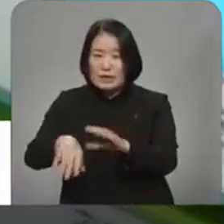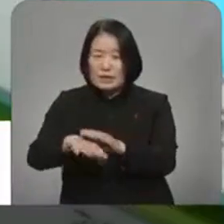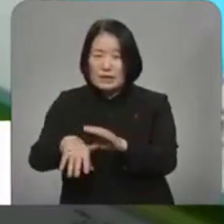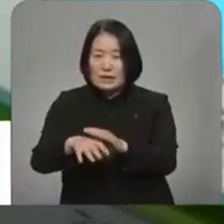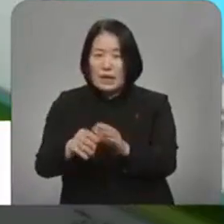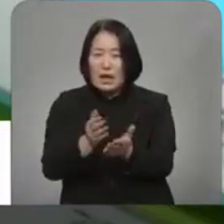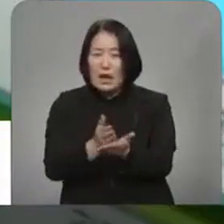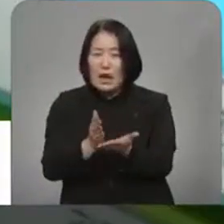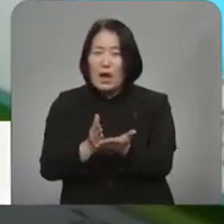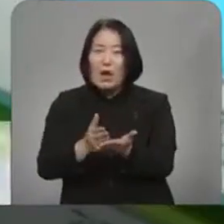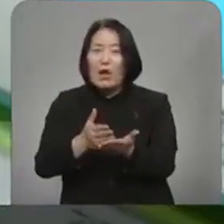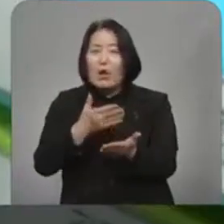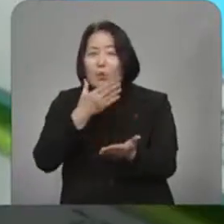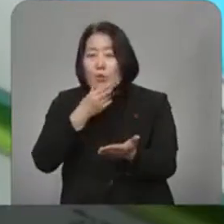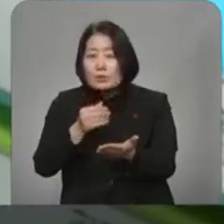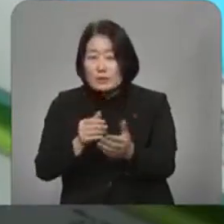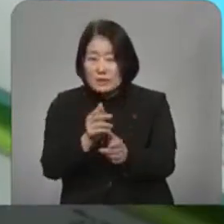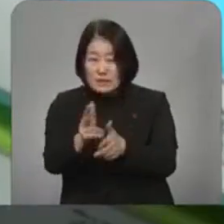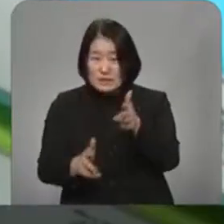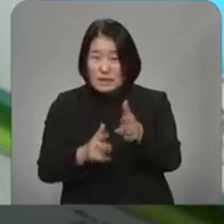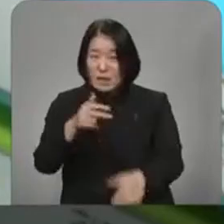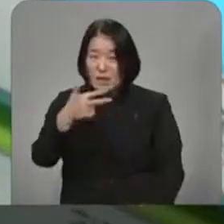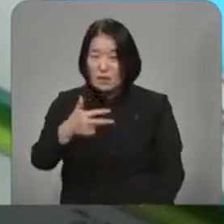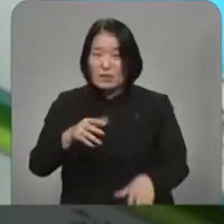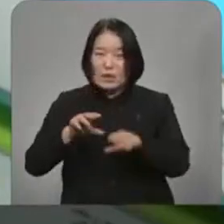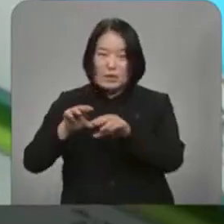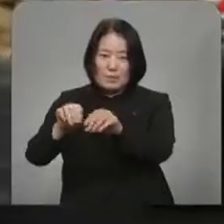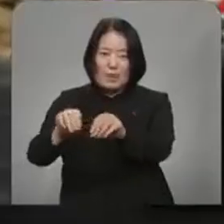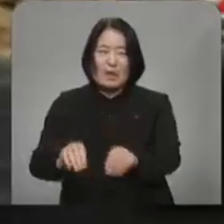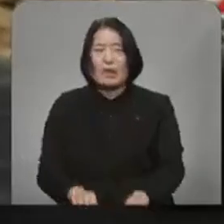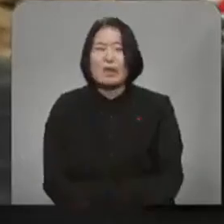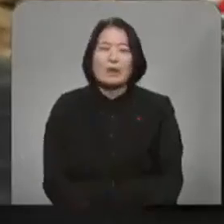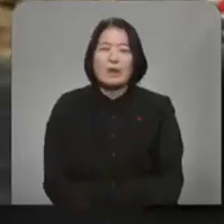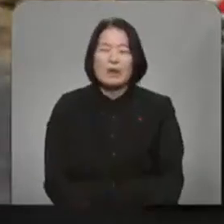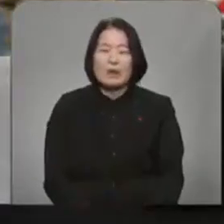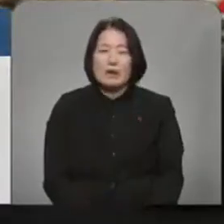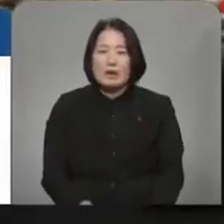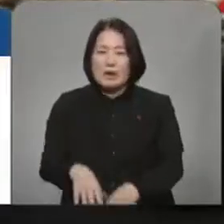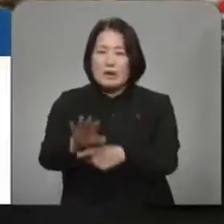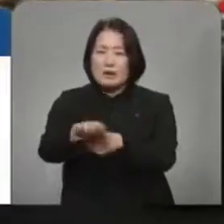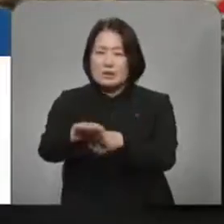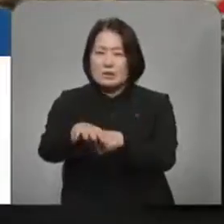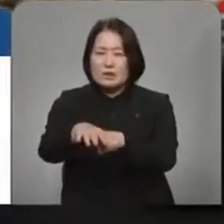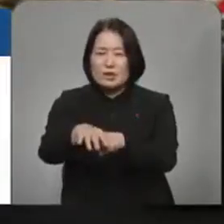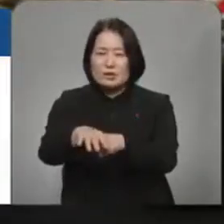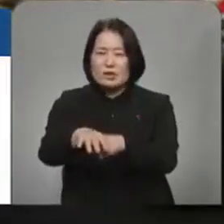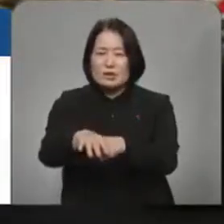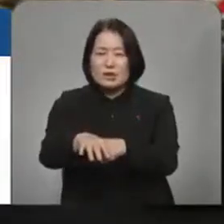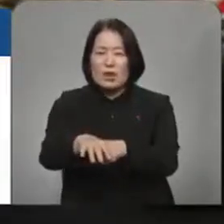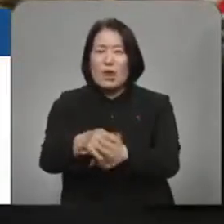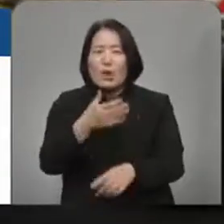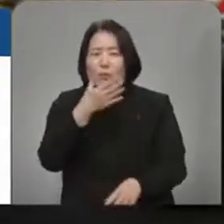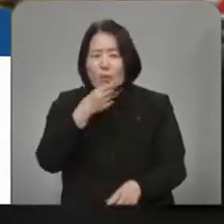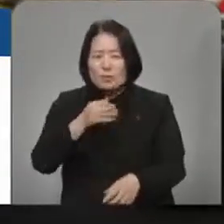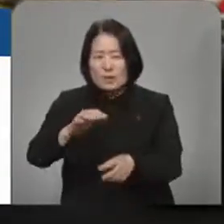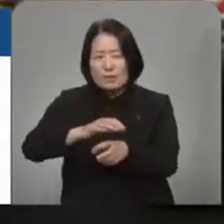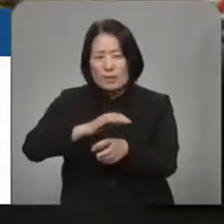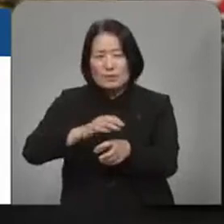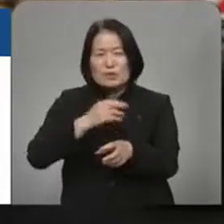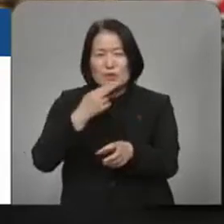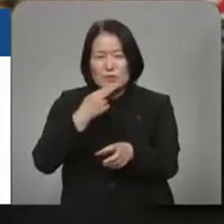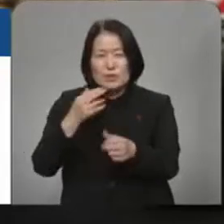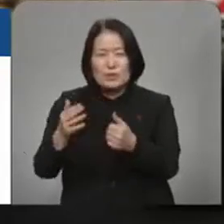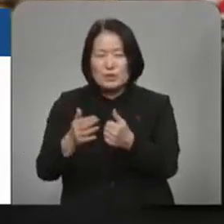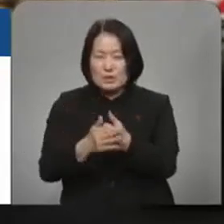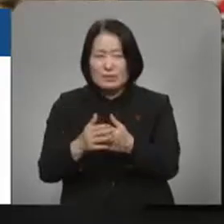7가지 복지 사업 중단이 불가피합니다. 시골에는 복지관 셔틀버스나 이런 게 전혀 없거든요. 그래서 어르신들이